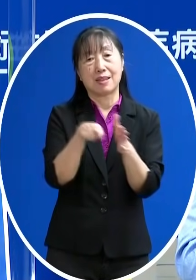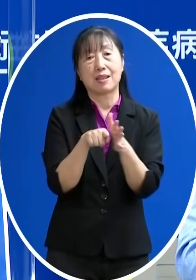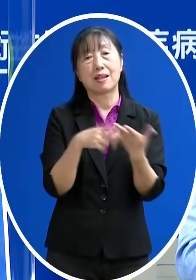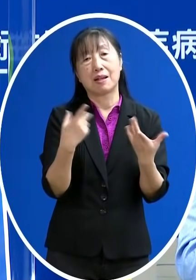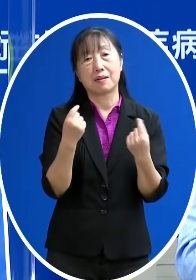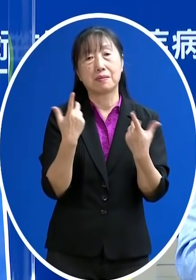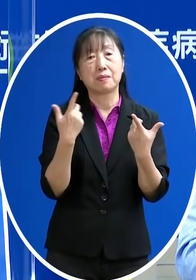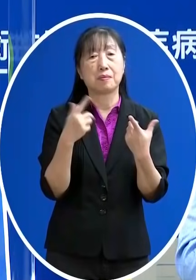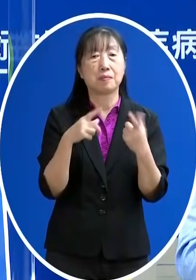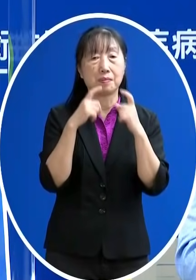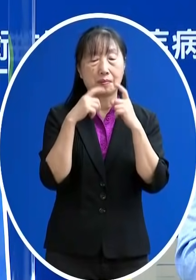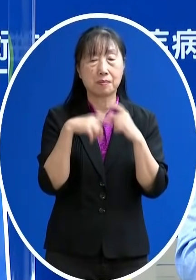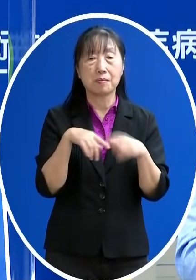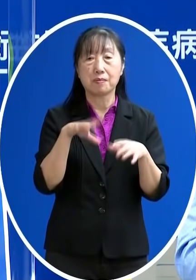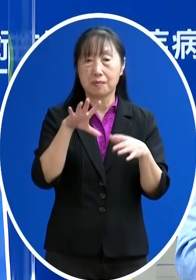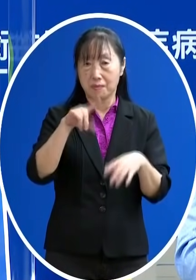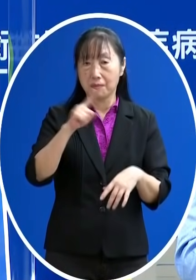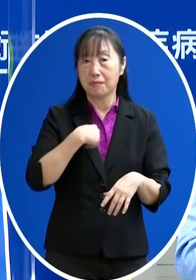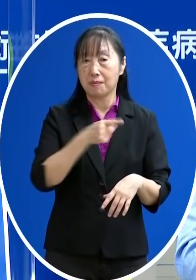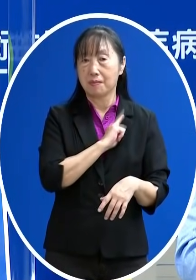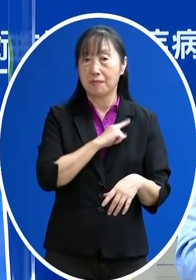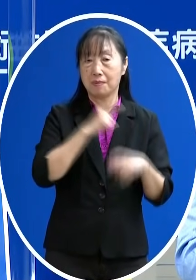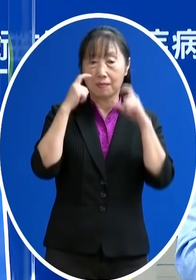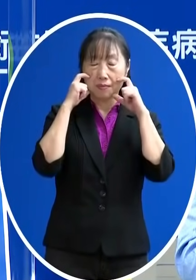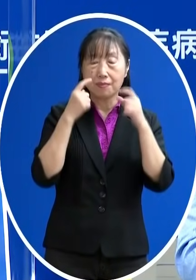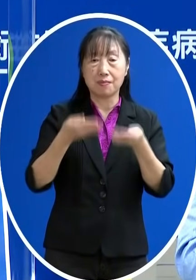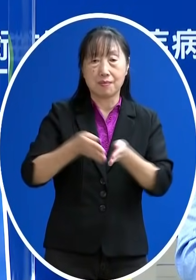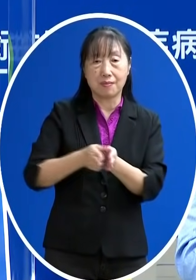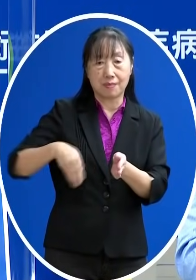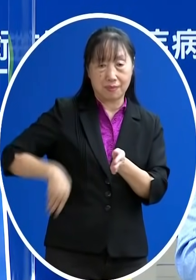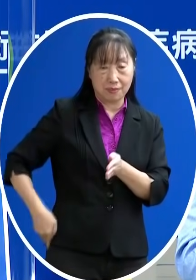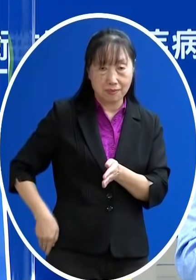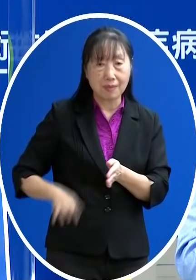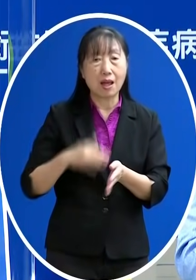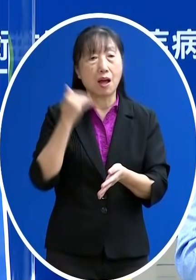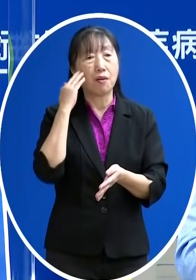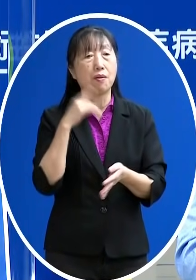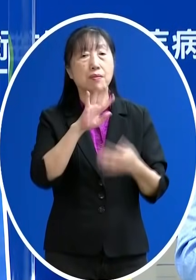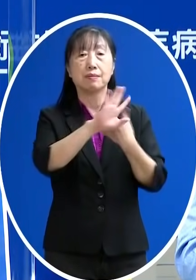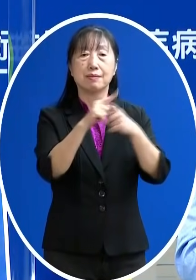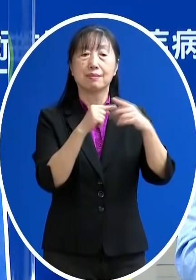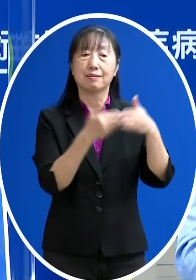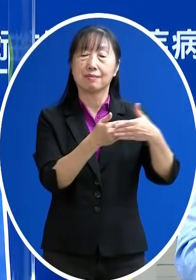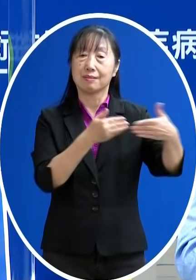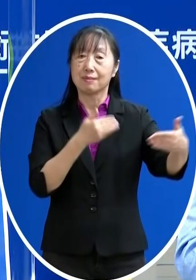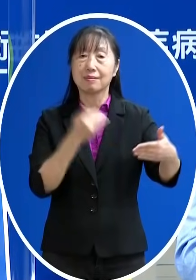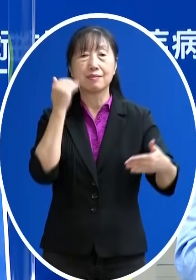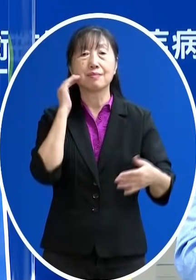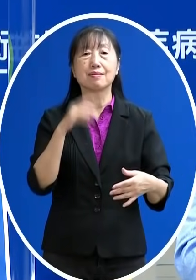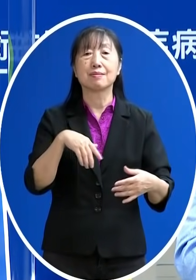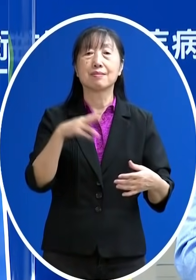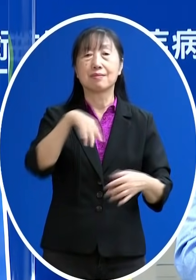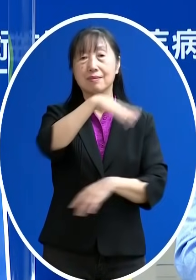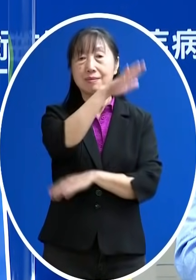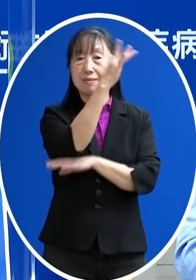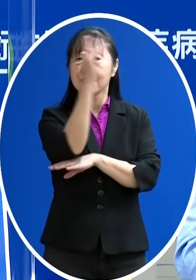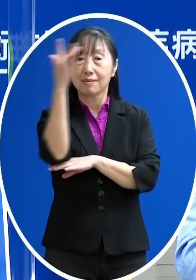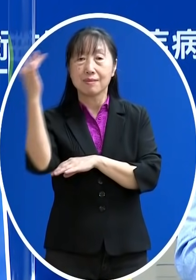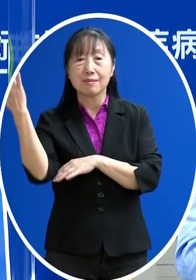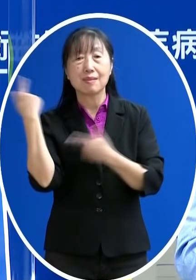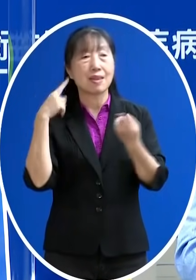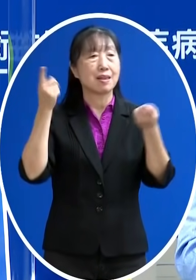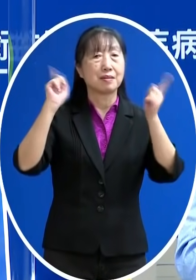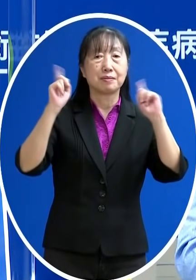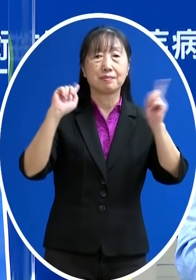哈。那应该随身携带口罩，与他人保持社交距离哈。那山林里面。是含这个森林游